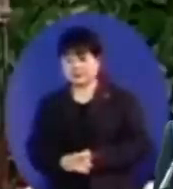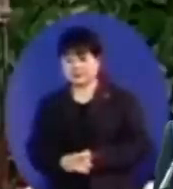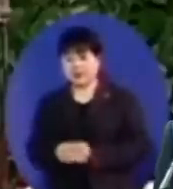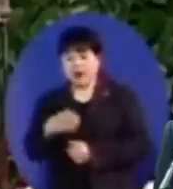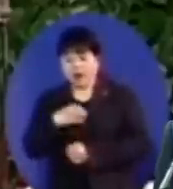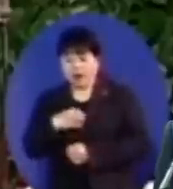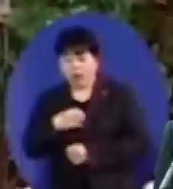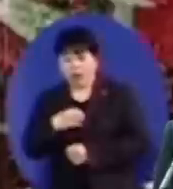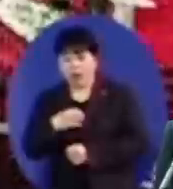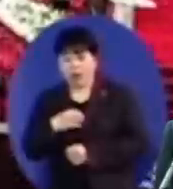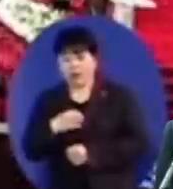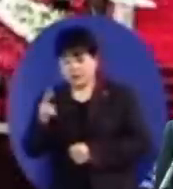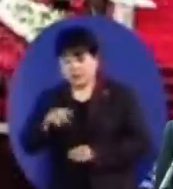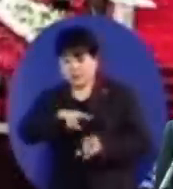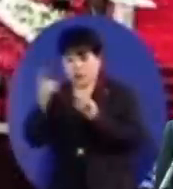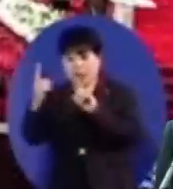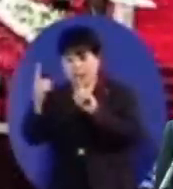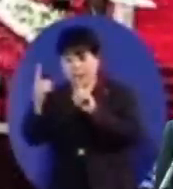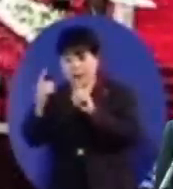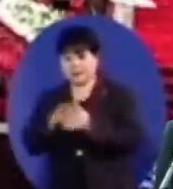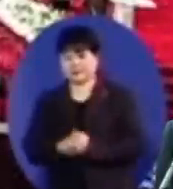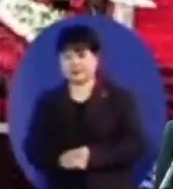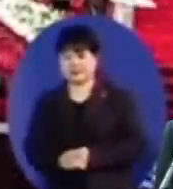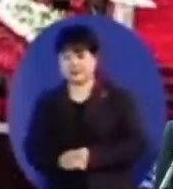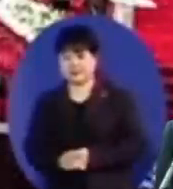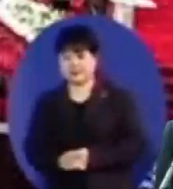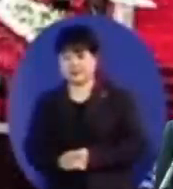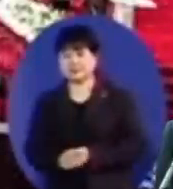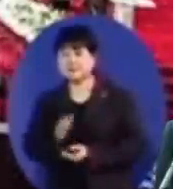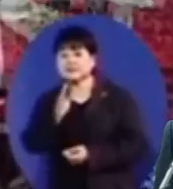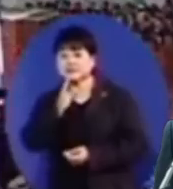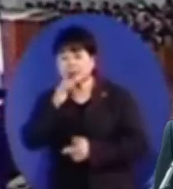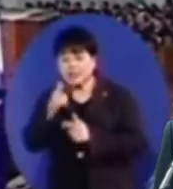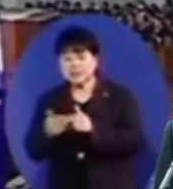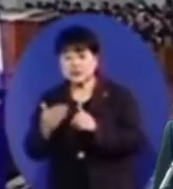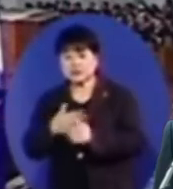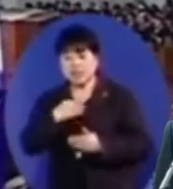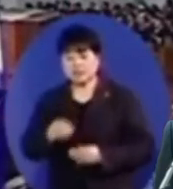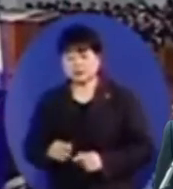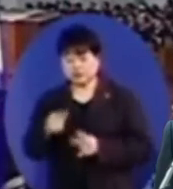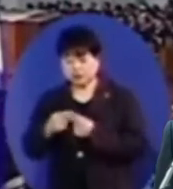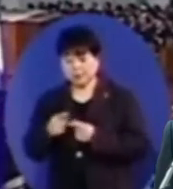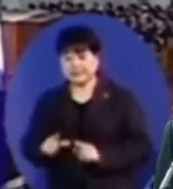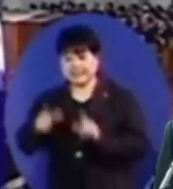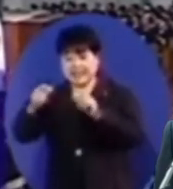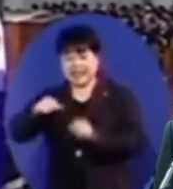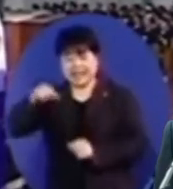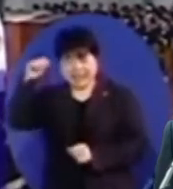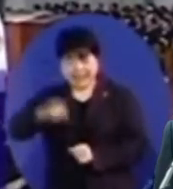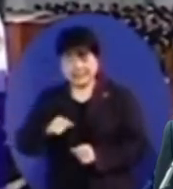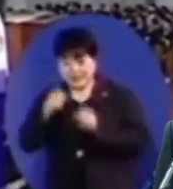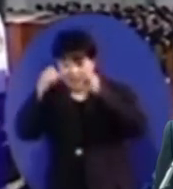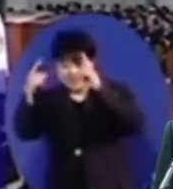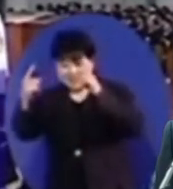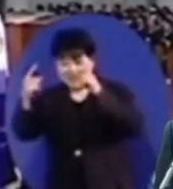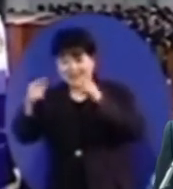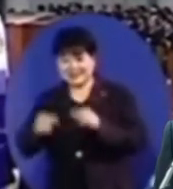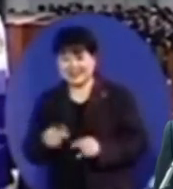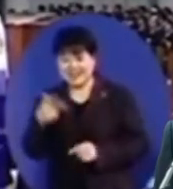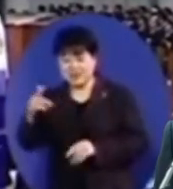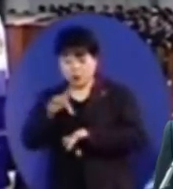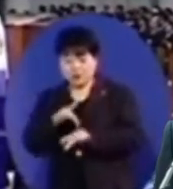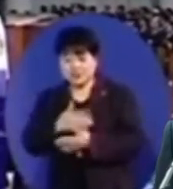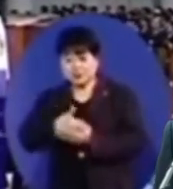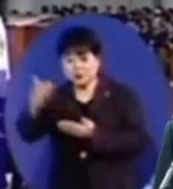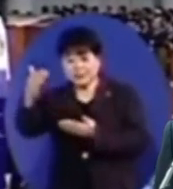극적인 부활을 하신 것입니다. 마가복음 16장 9절 11절을 보면 예수께서 안식고 첫날 일어나 아침에 살아나신 후 전에 일곱 귀신을